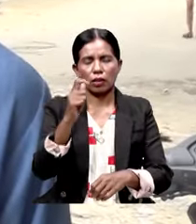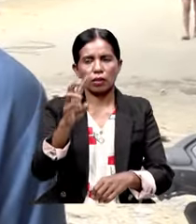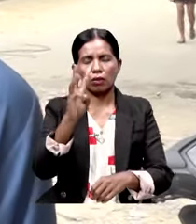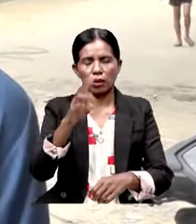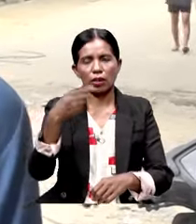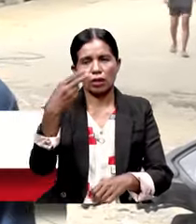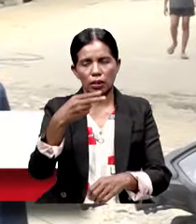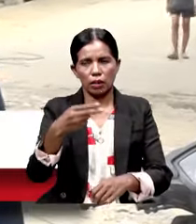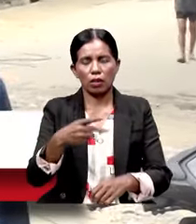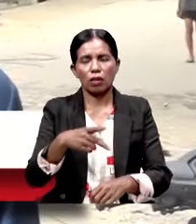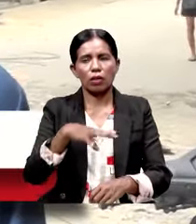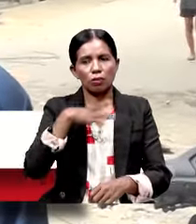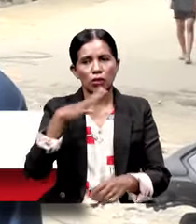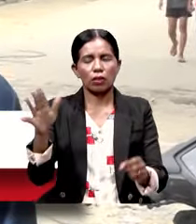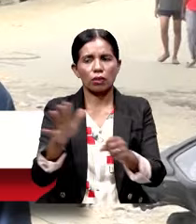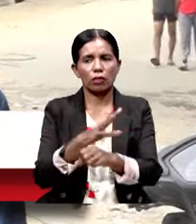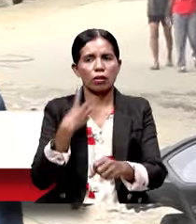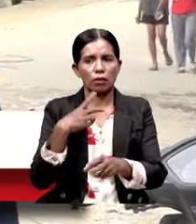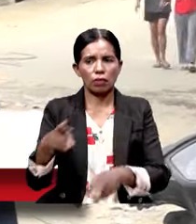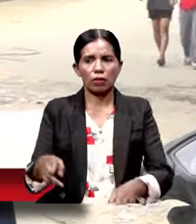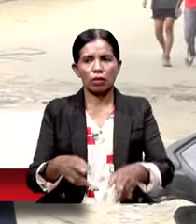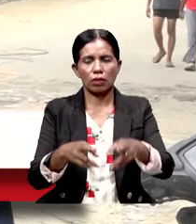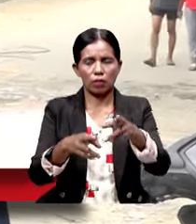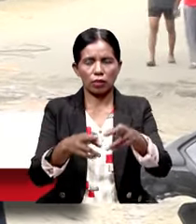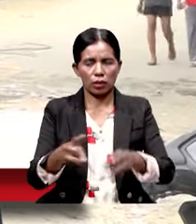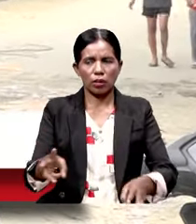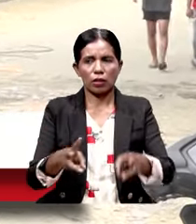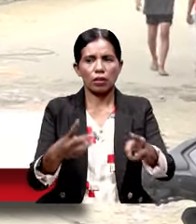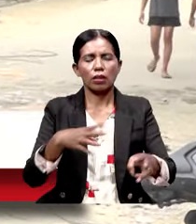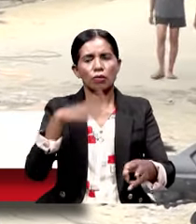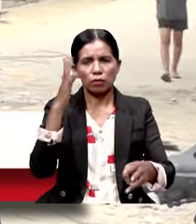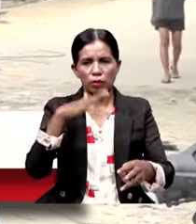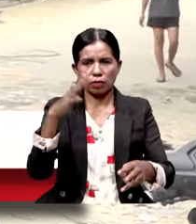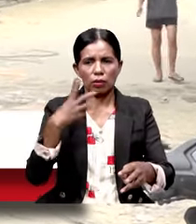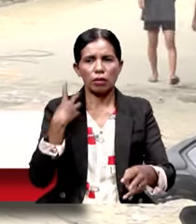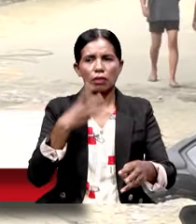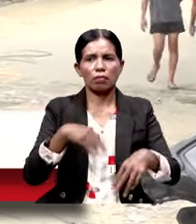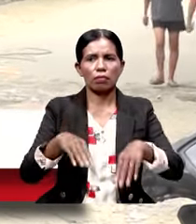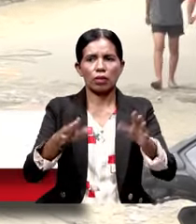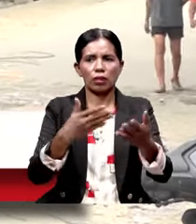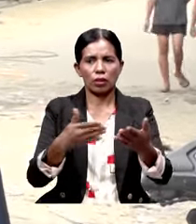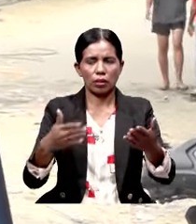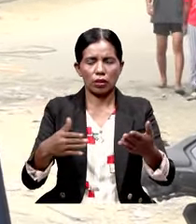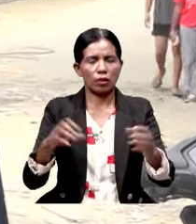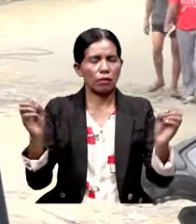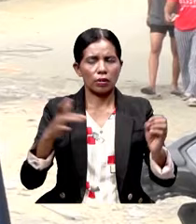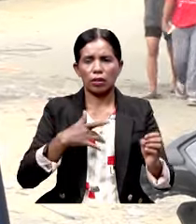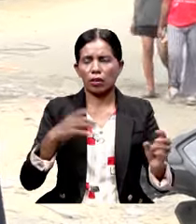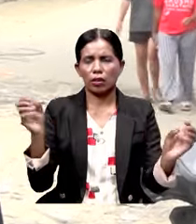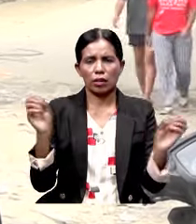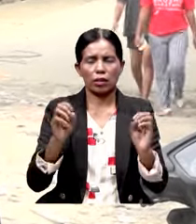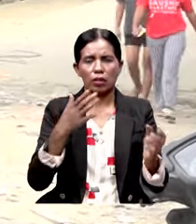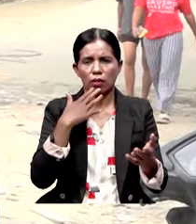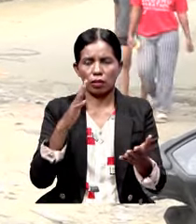Puer na konu agora ya ne amister laran de tumus puer de tona. Ne am is amister fansan wa ya ne is latan.